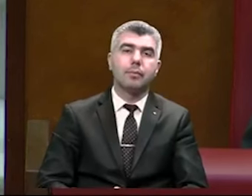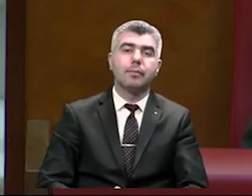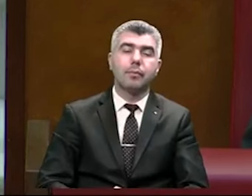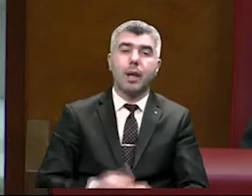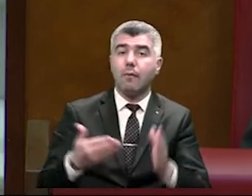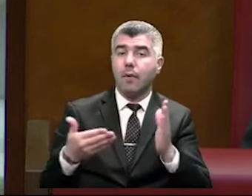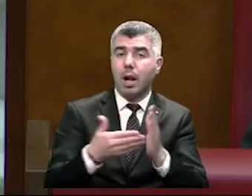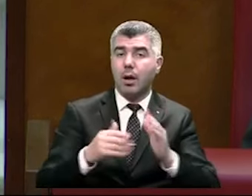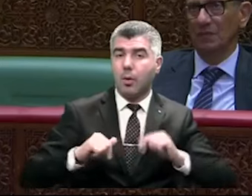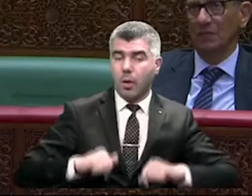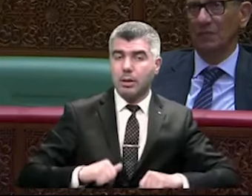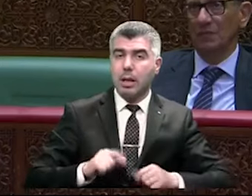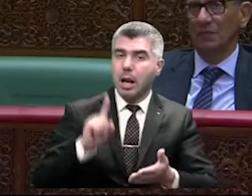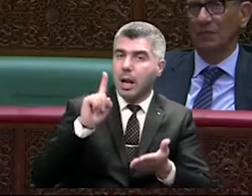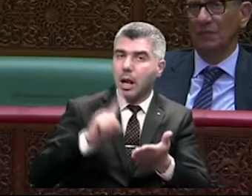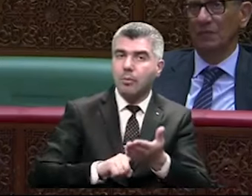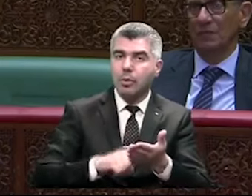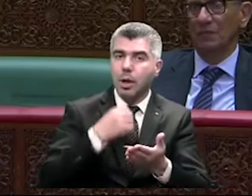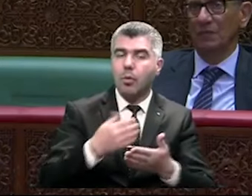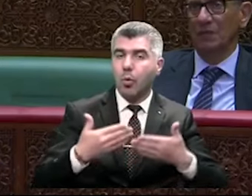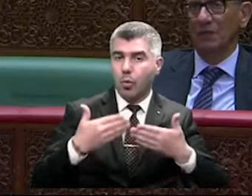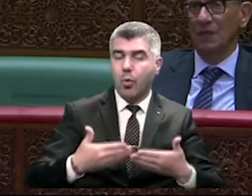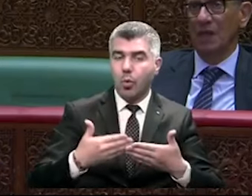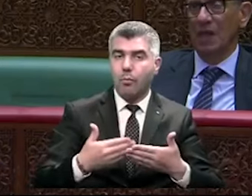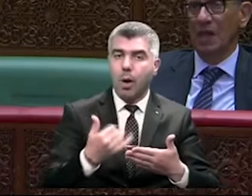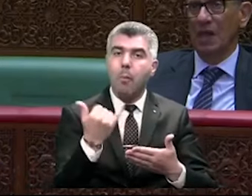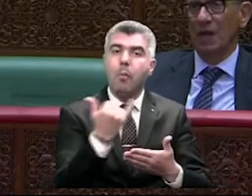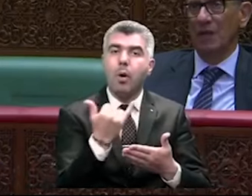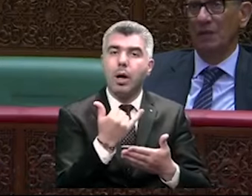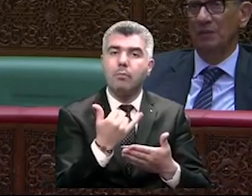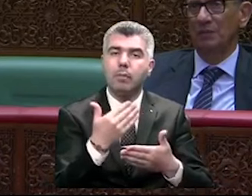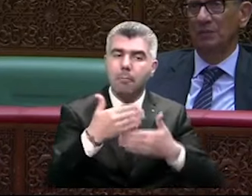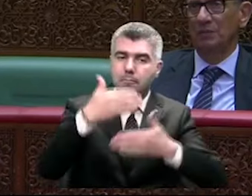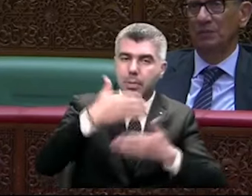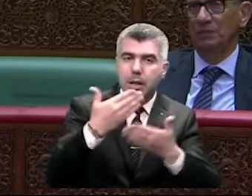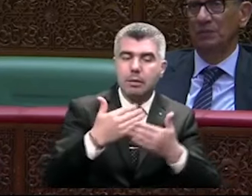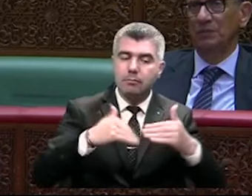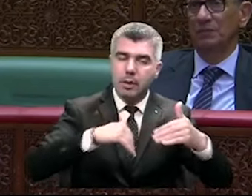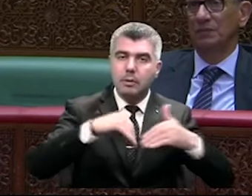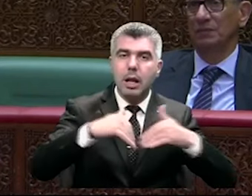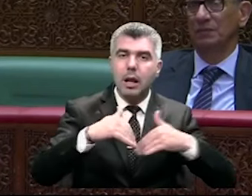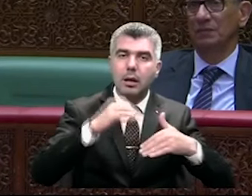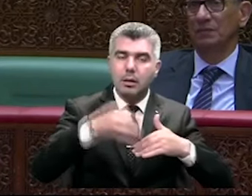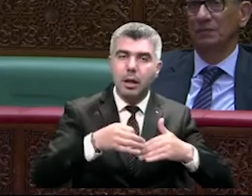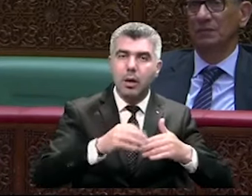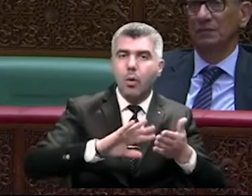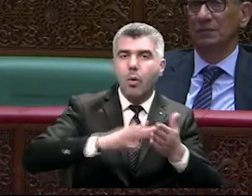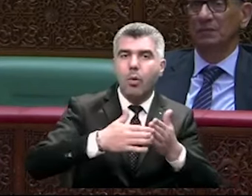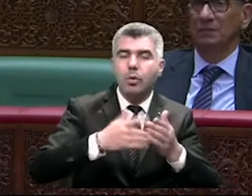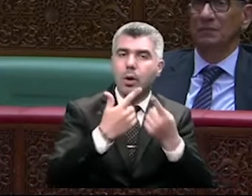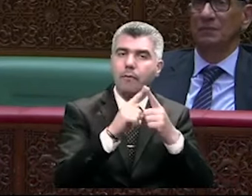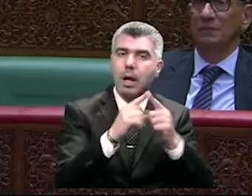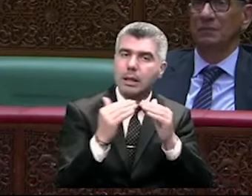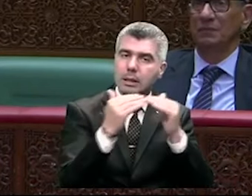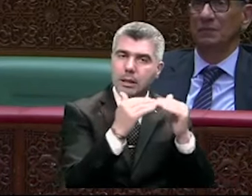ختاما لابد ان اؤكد على ان الرهان اليوم هو ان تكون البنيات التحتيه والامكانيات التي يمكن ان توفرها الانشطه